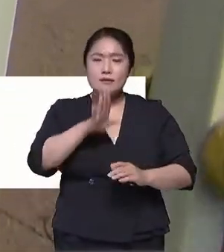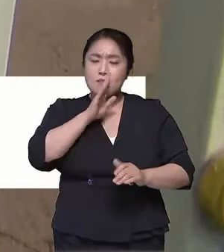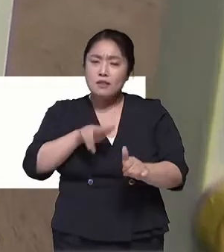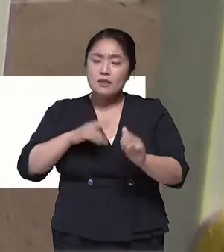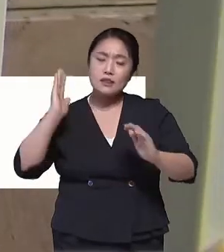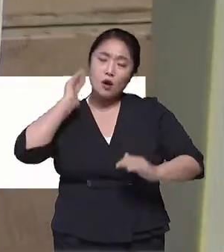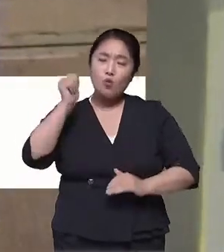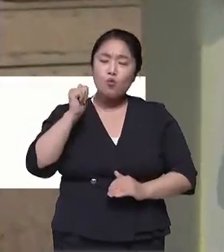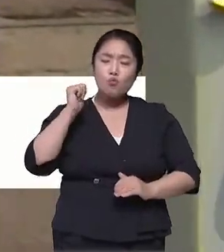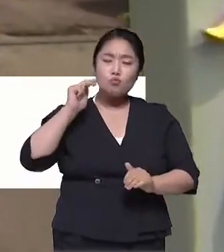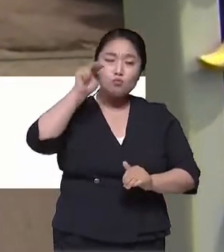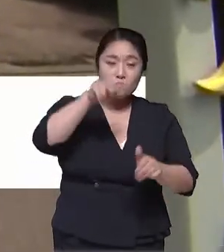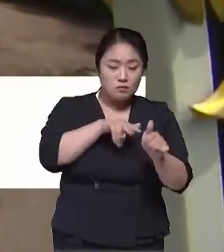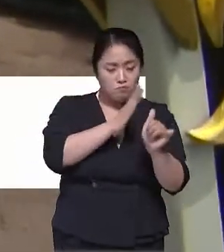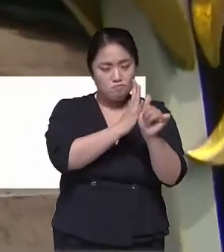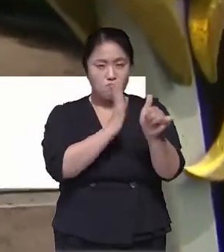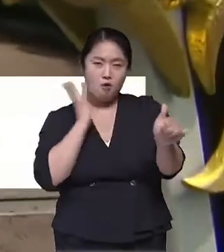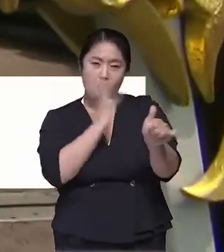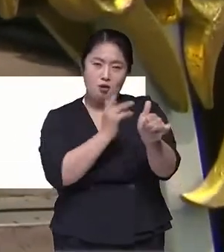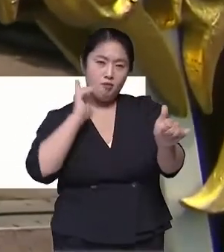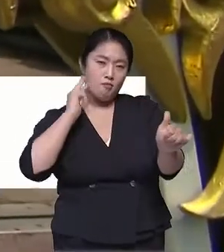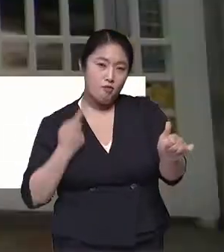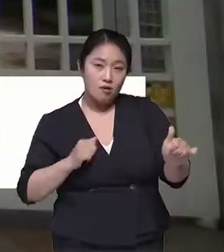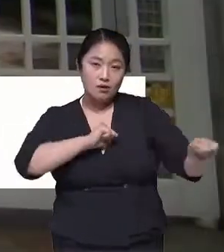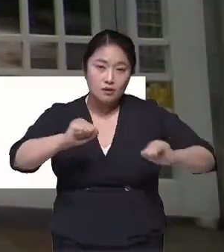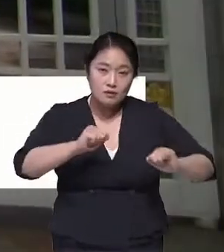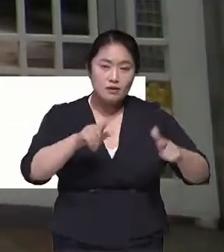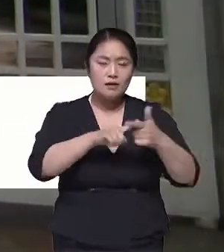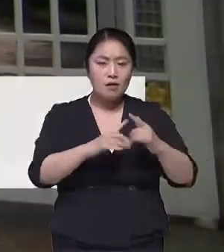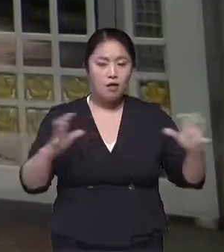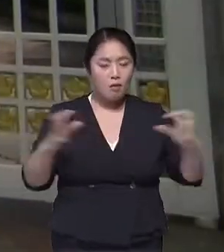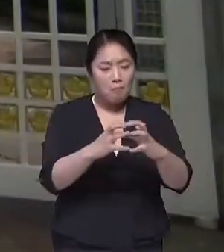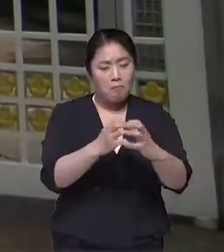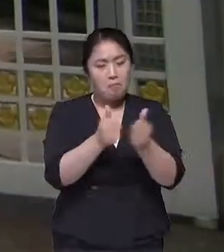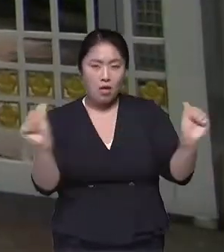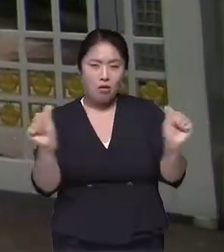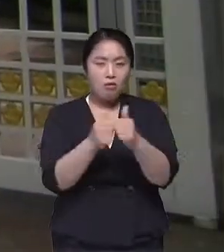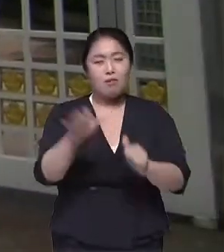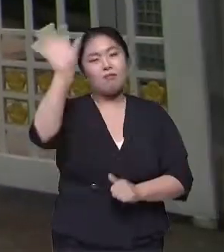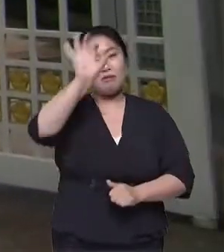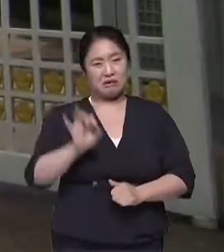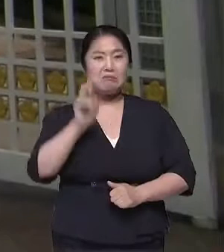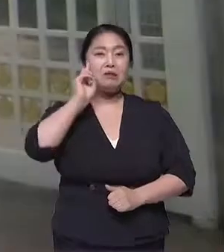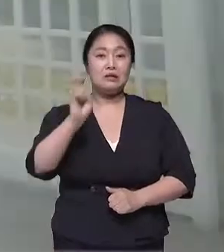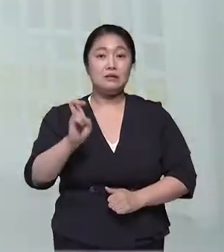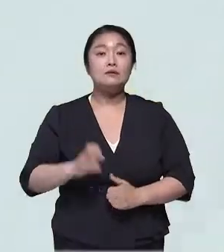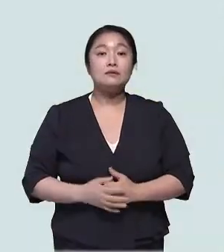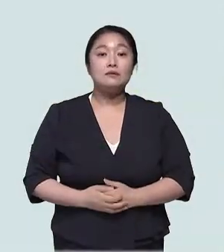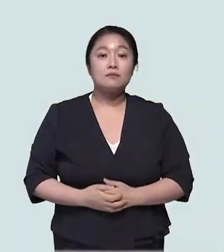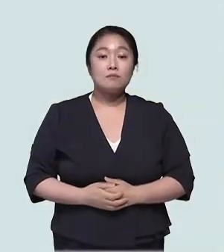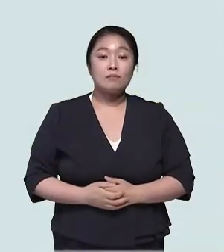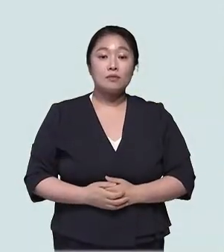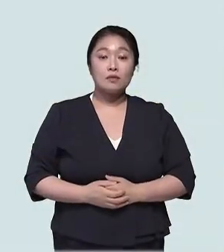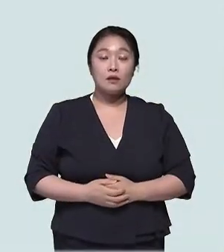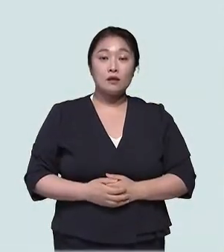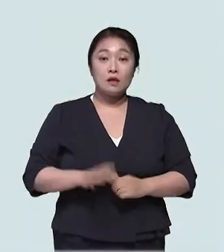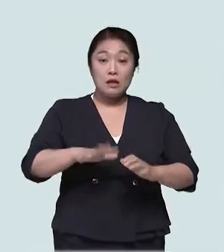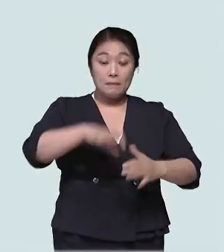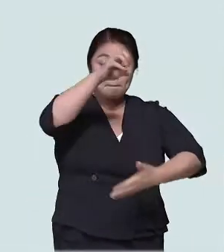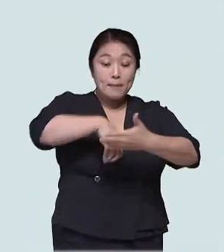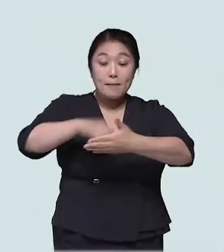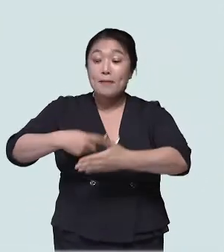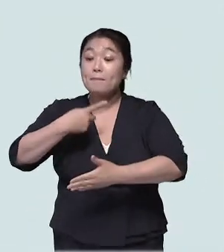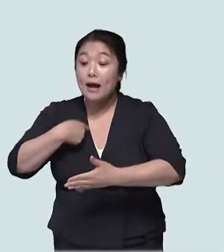대권주자 를 중심으로 한 줄 서기 덕 후보자들이 이 악 집사 늘 반복할 것으로 보입니다 민주당의 탈당